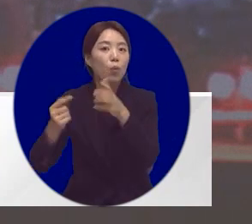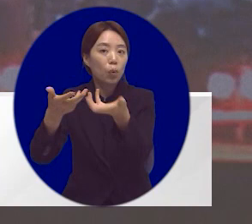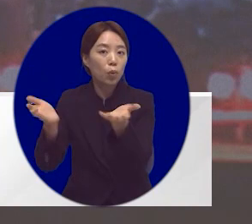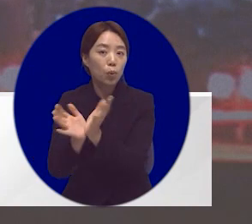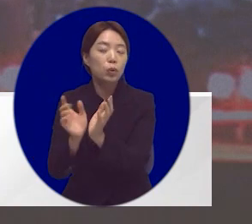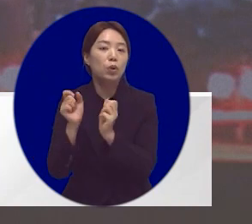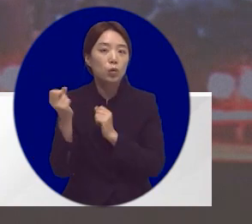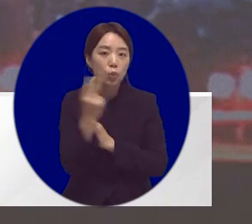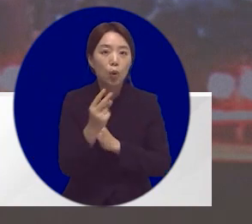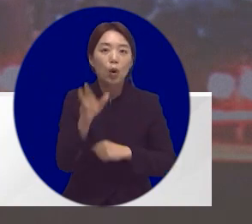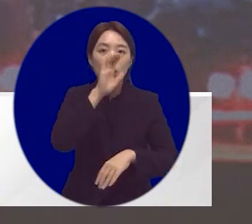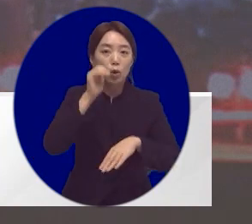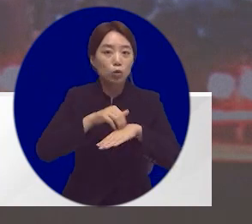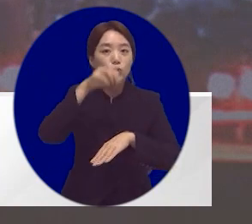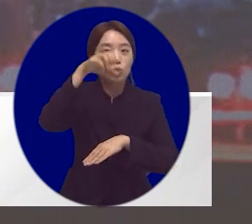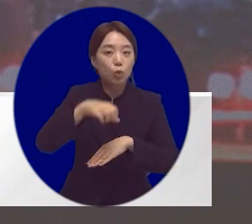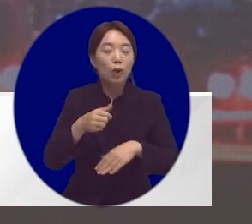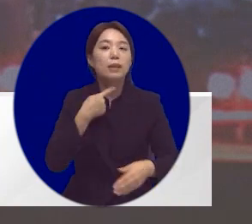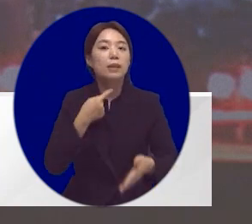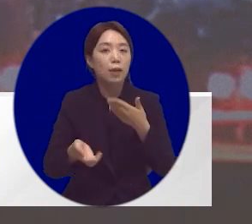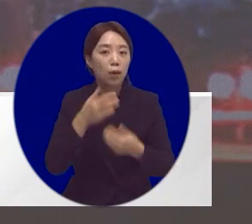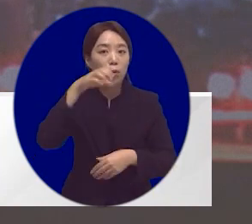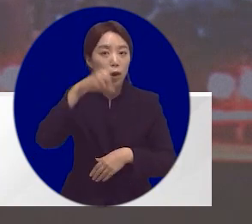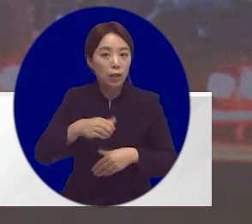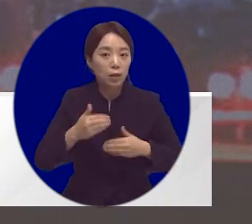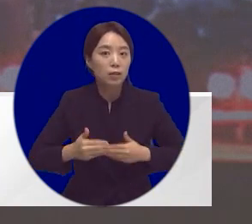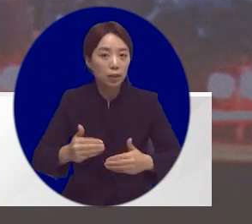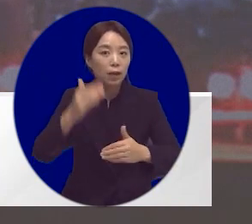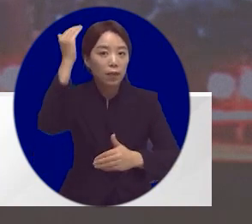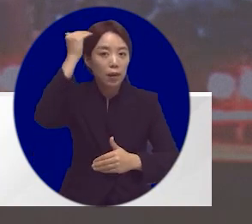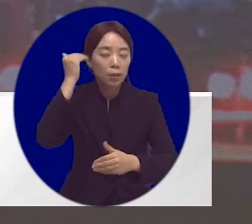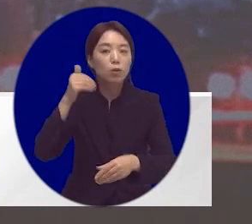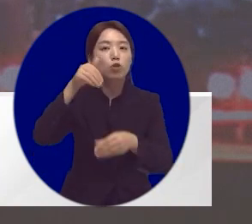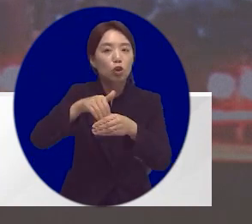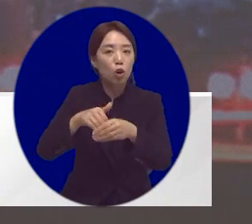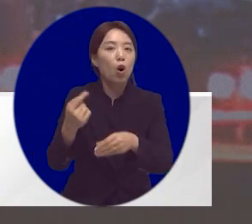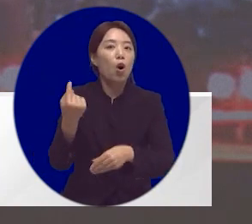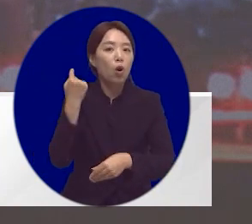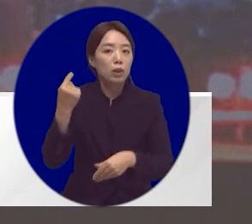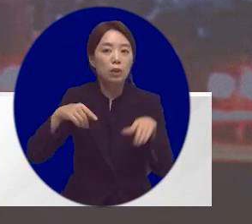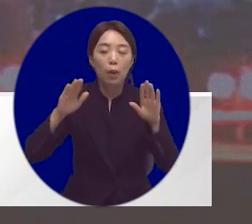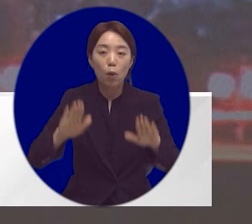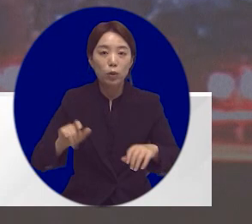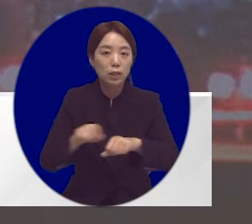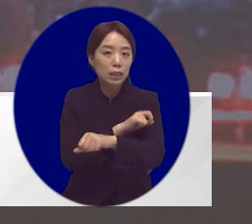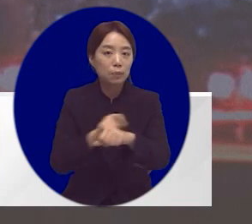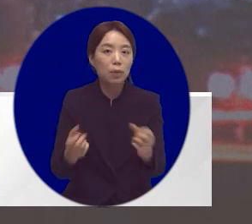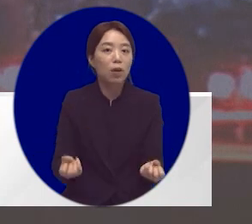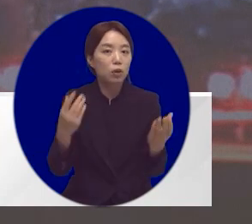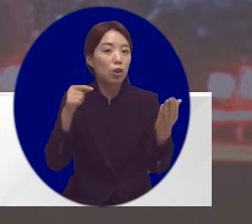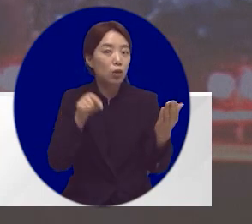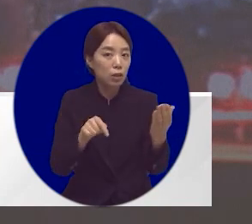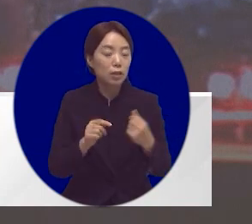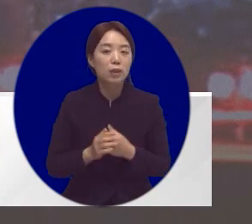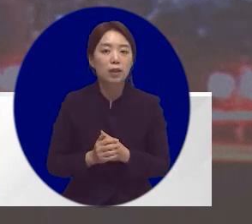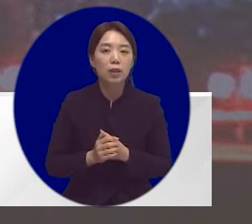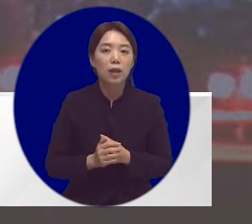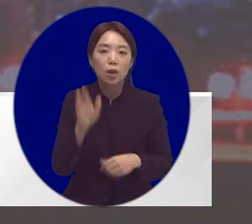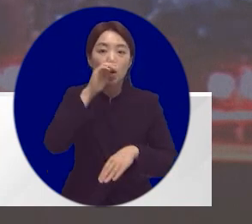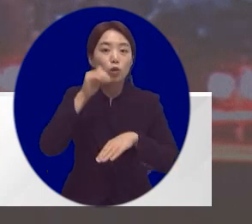특별홍보전과 선거연수원 전시홍보체험관에서 진행됐던 대한민국 선거 어제와 오늘 특별전 두